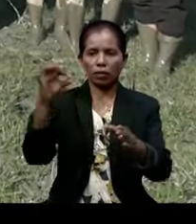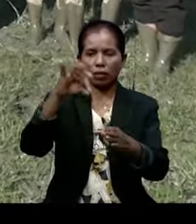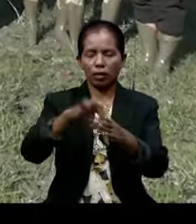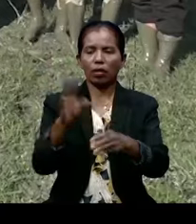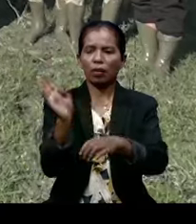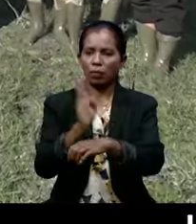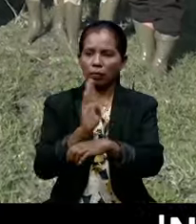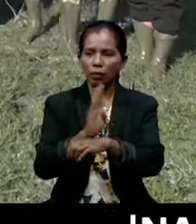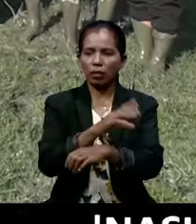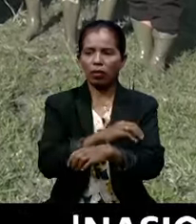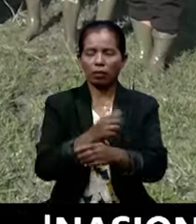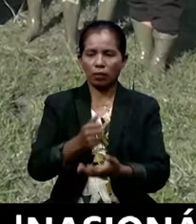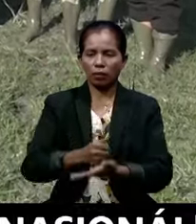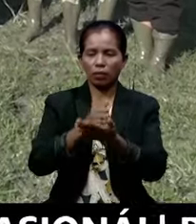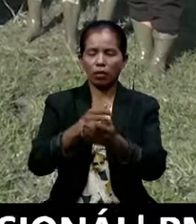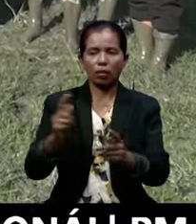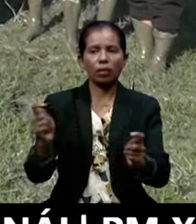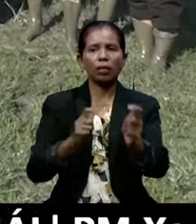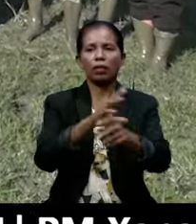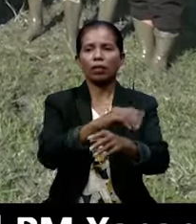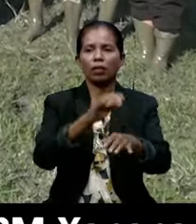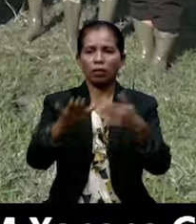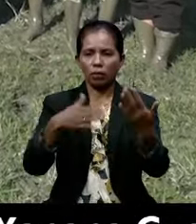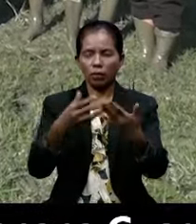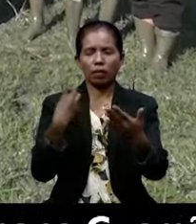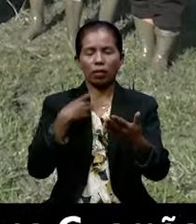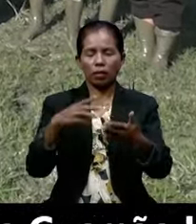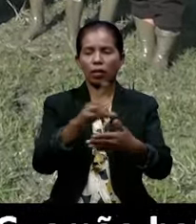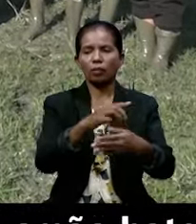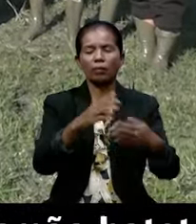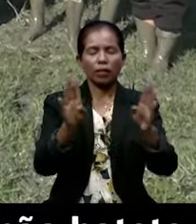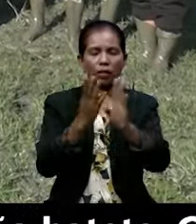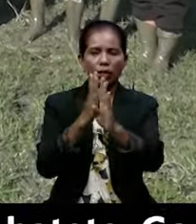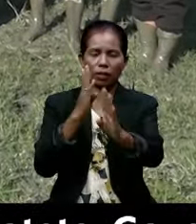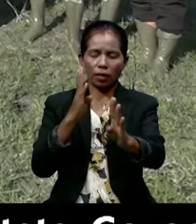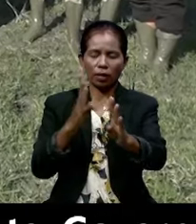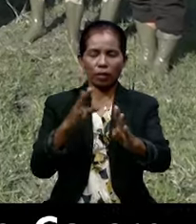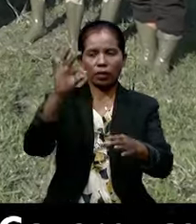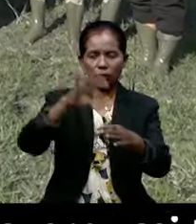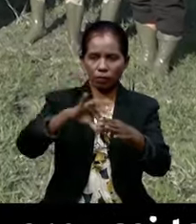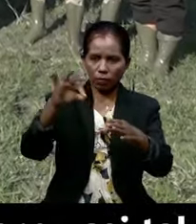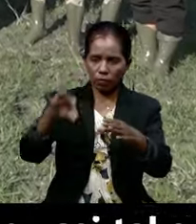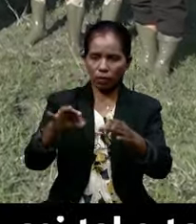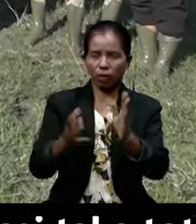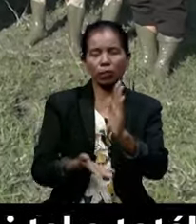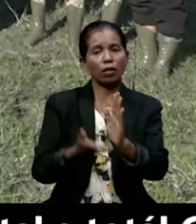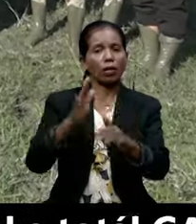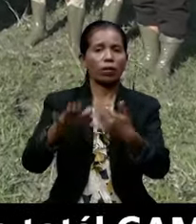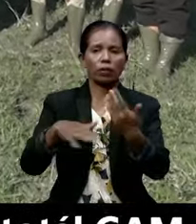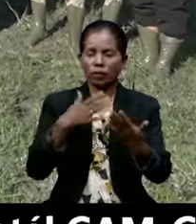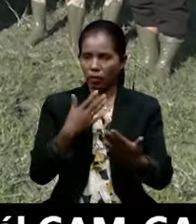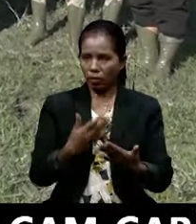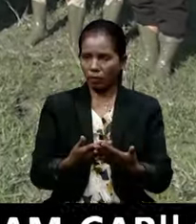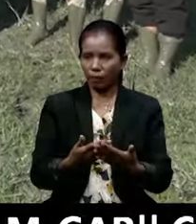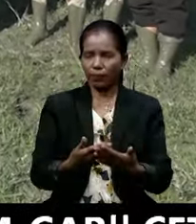negosio, iho asistense teknik itotunian, iliuba alin sira agora ita forma enatar lara, atu neit bel hasai perusahaan, bot,